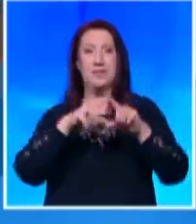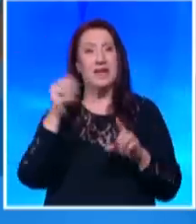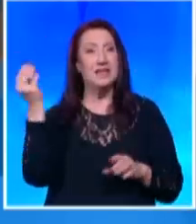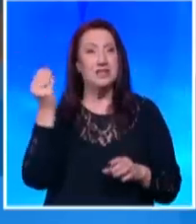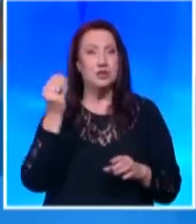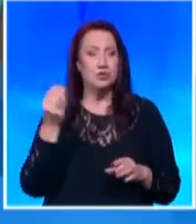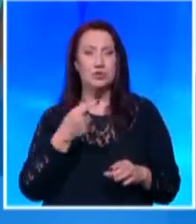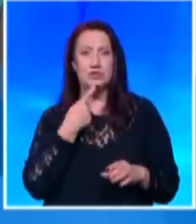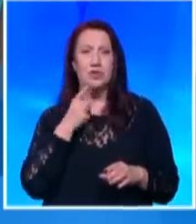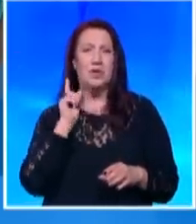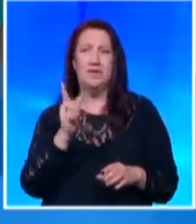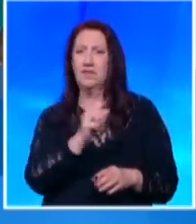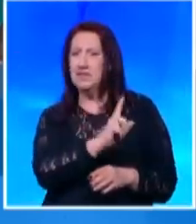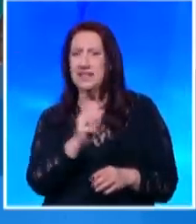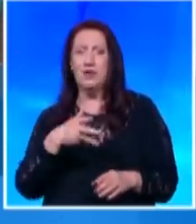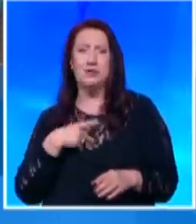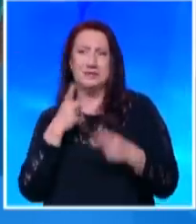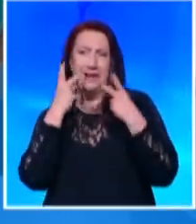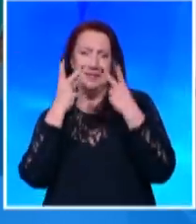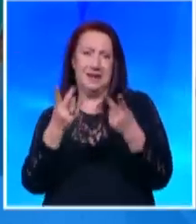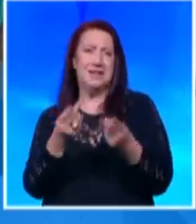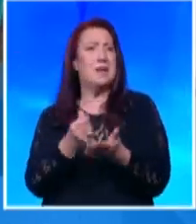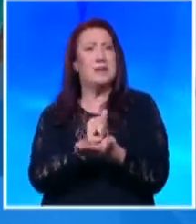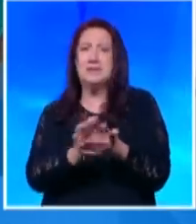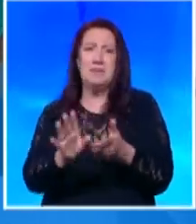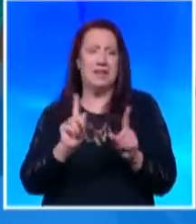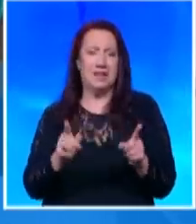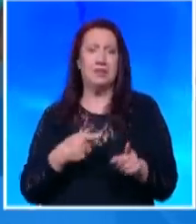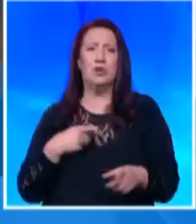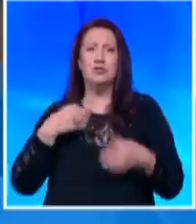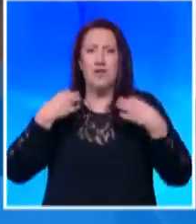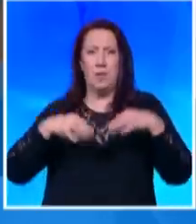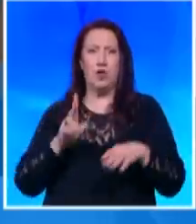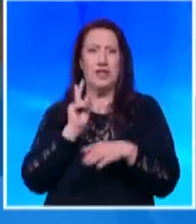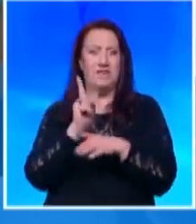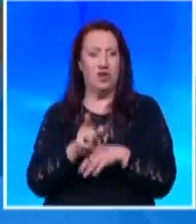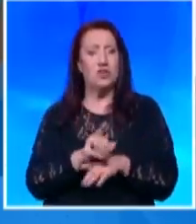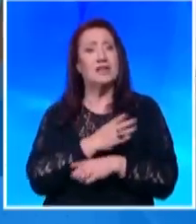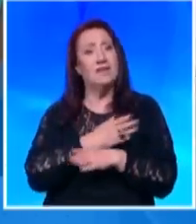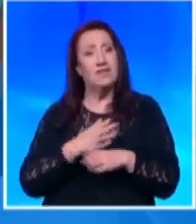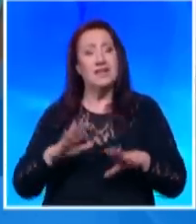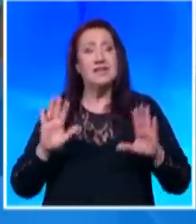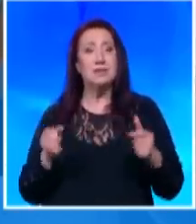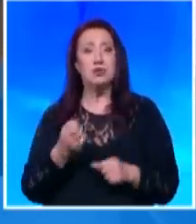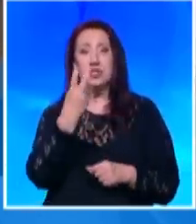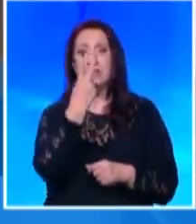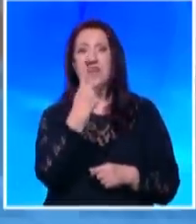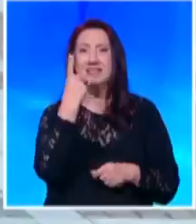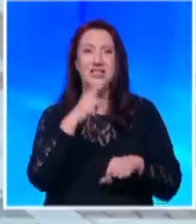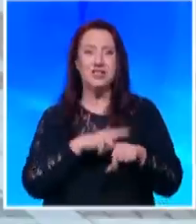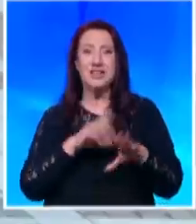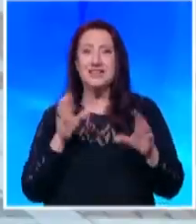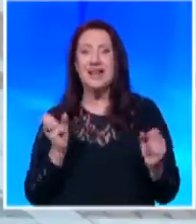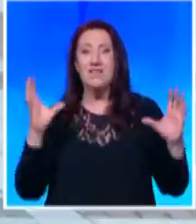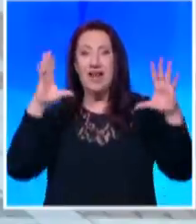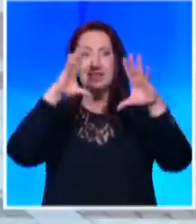достъпът е безплатен и е свободен за всички желаещи. Шоуто ще започва точно в 21 часа след залез слънце и